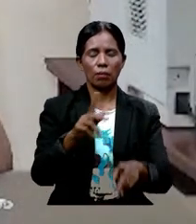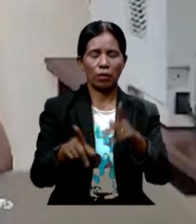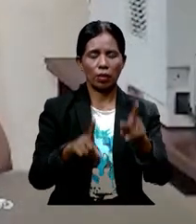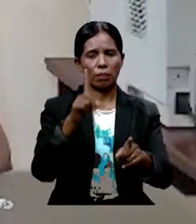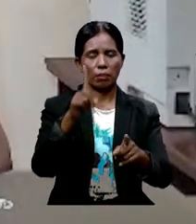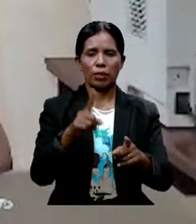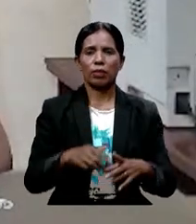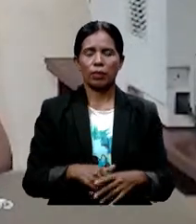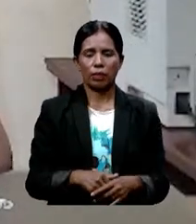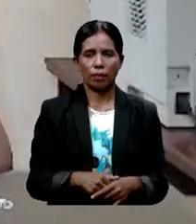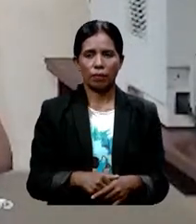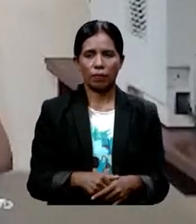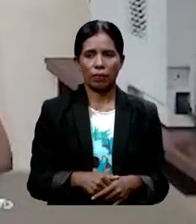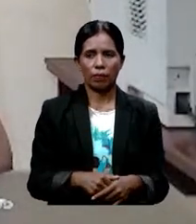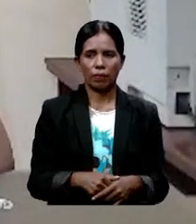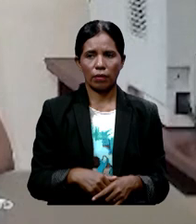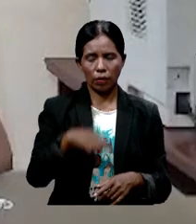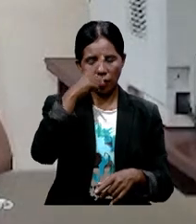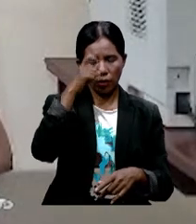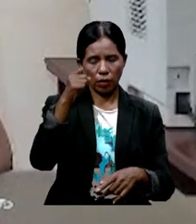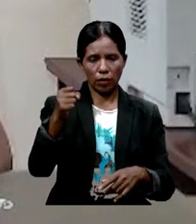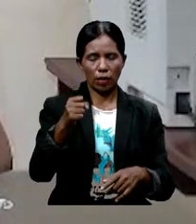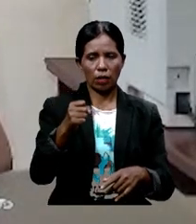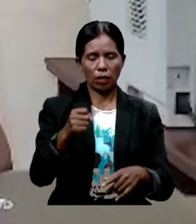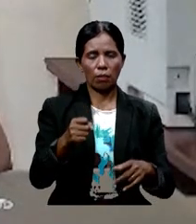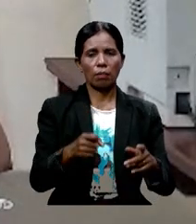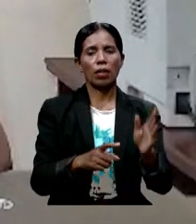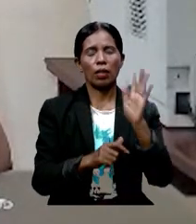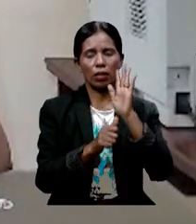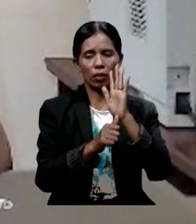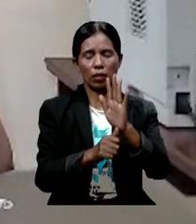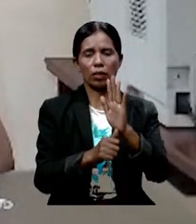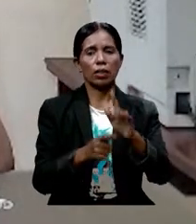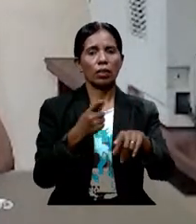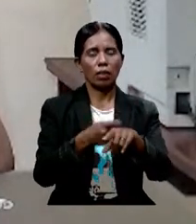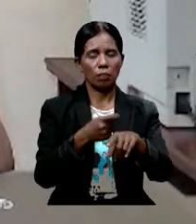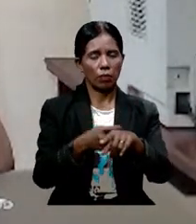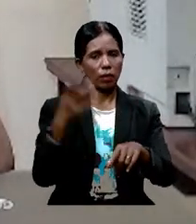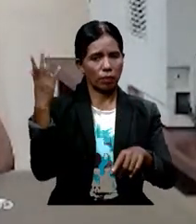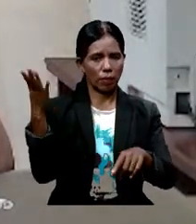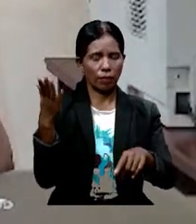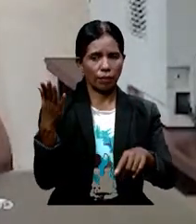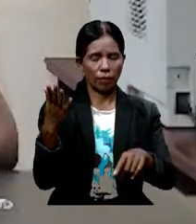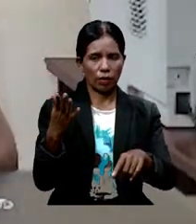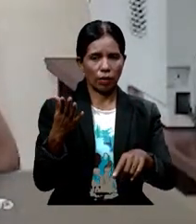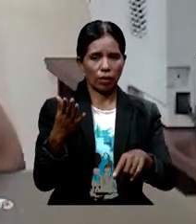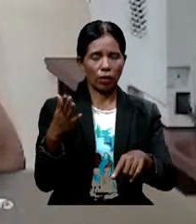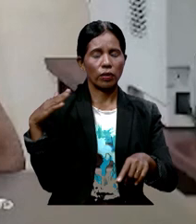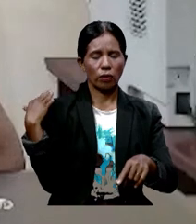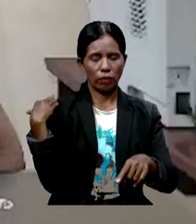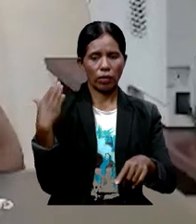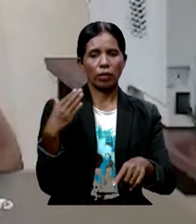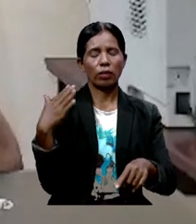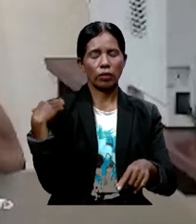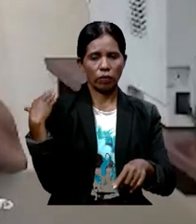kecelakaan tunggal tambah tuir kronologi ini bea present mai dia kata momentum ba aline halai motor